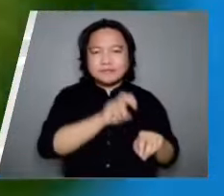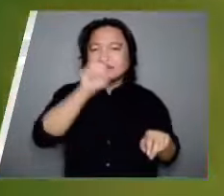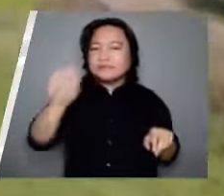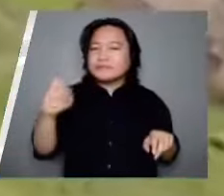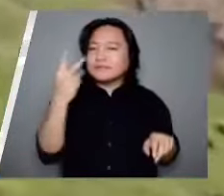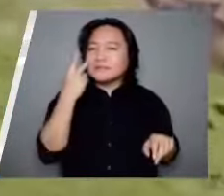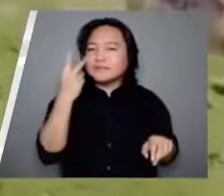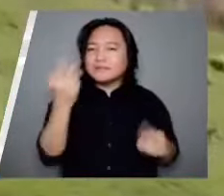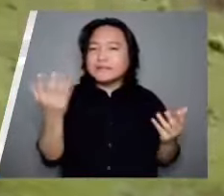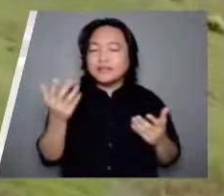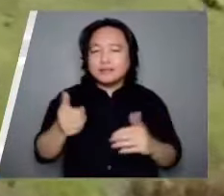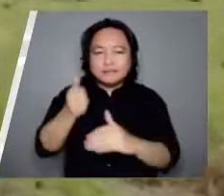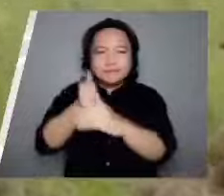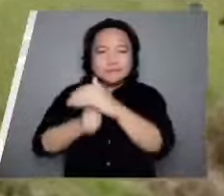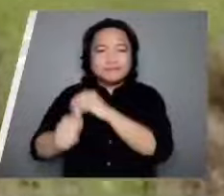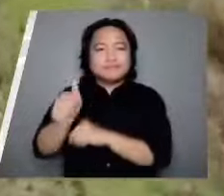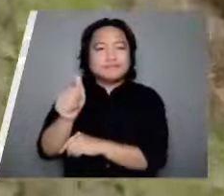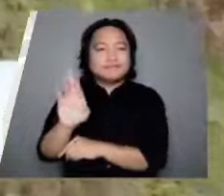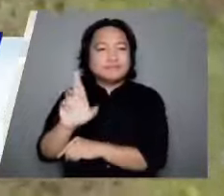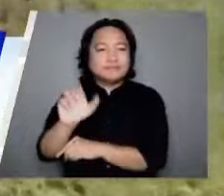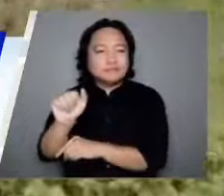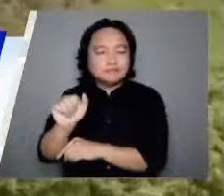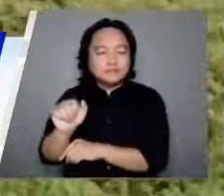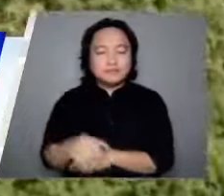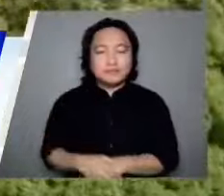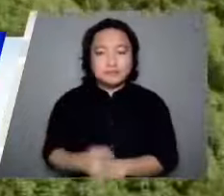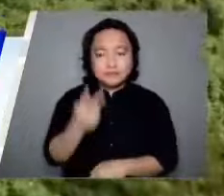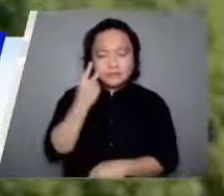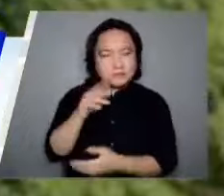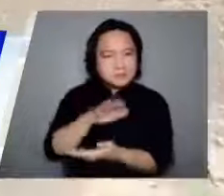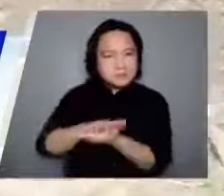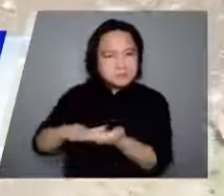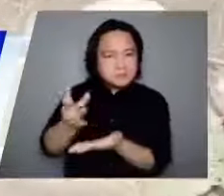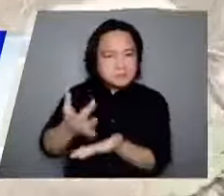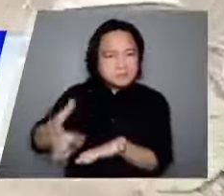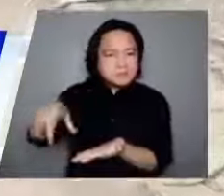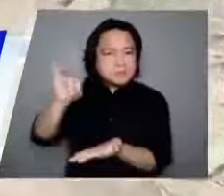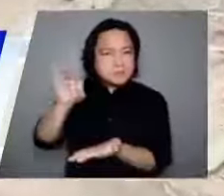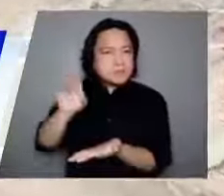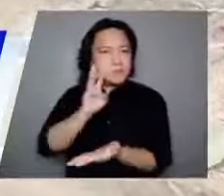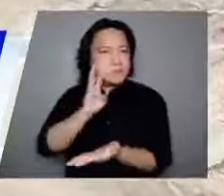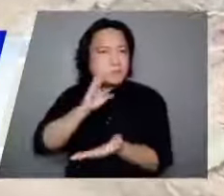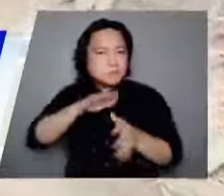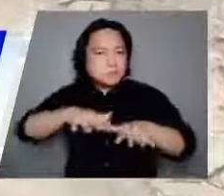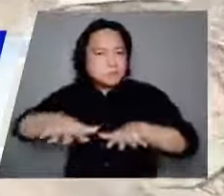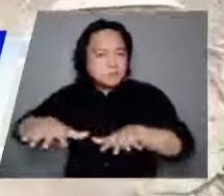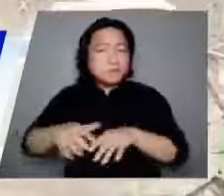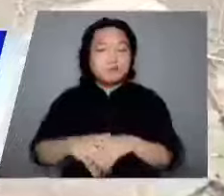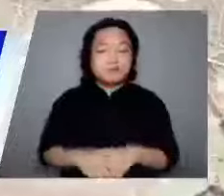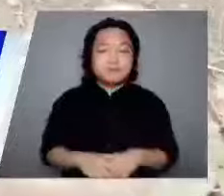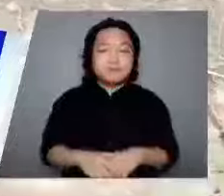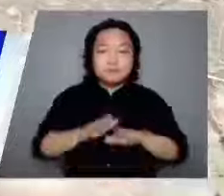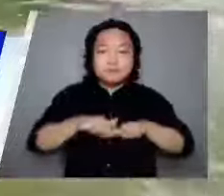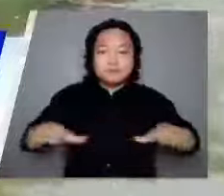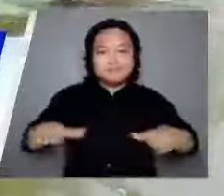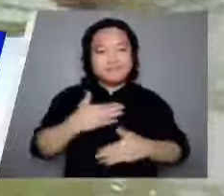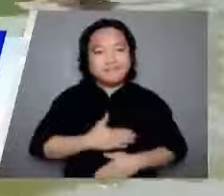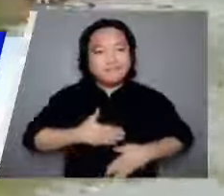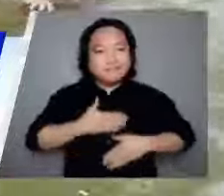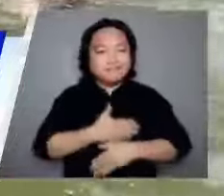Abra. Malinis at malamig ang tubig sa irrigation tunnel. Enjoy ang mga bata na magpadala sa agos ng